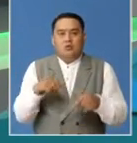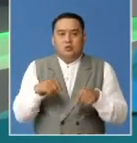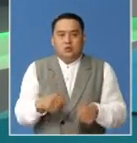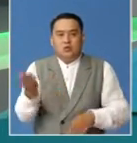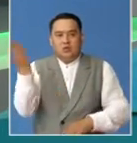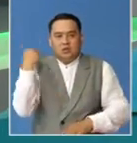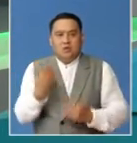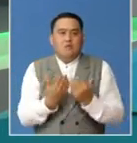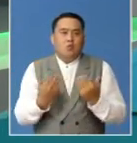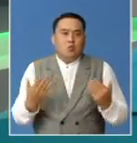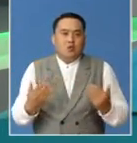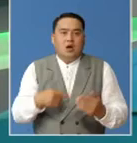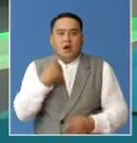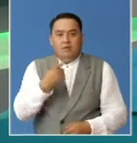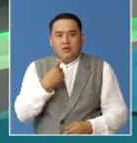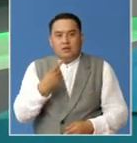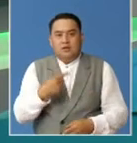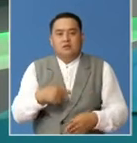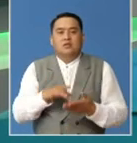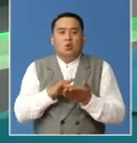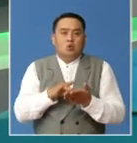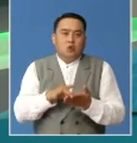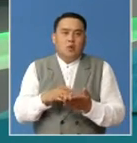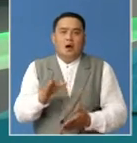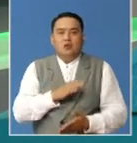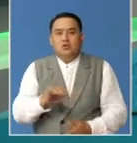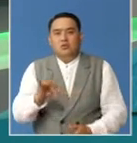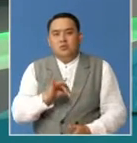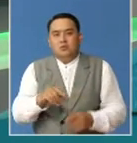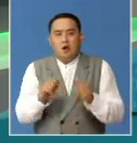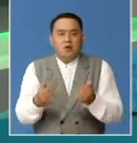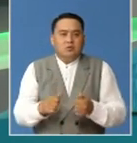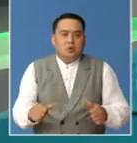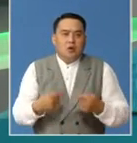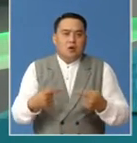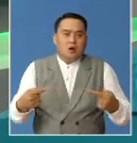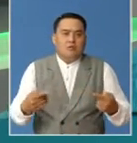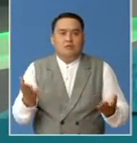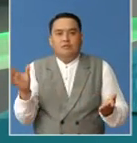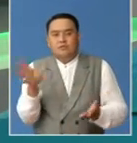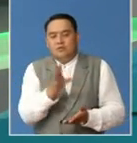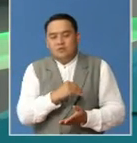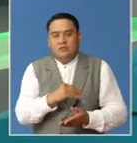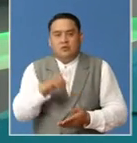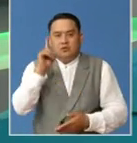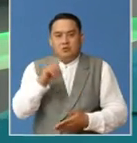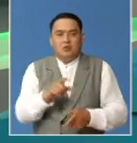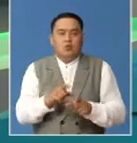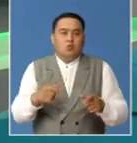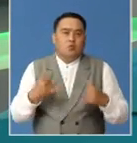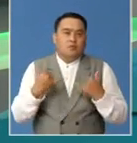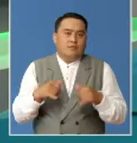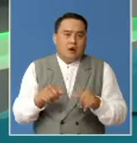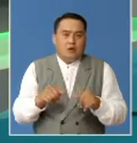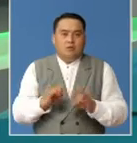здесь находится самый древний музей страны. Как говорят экскурсоводы, богатейшая экспозиция не оставляет равнодушным ни одного посетителя.